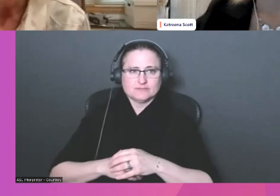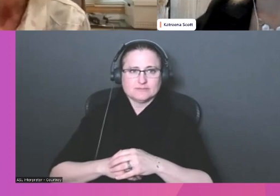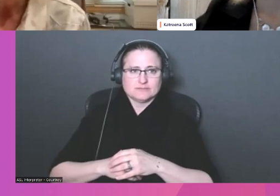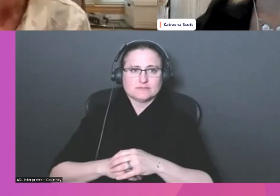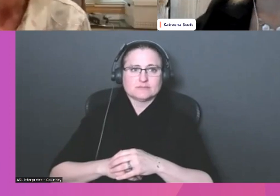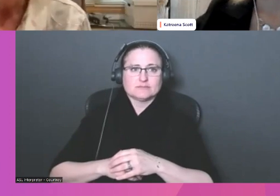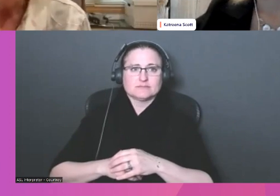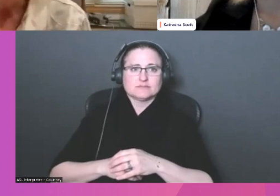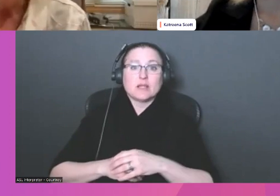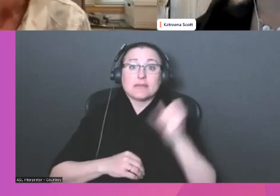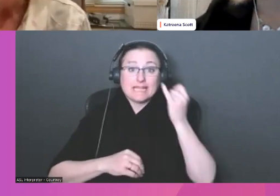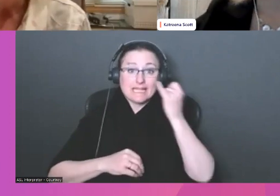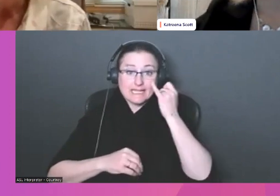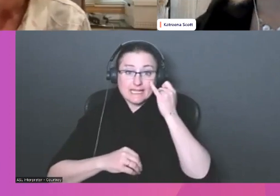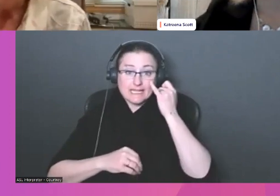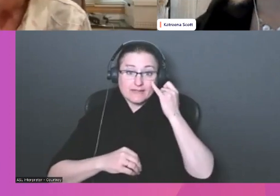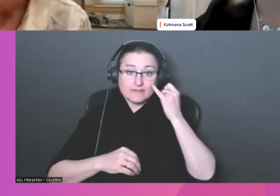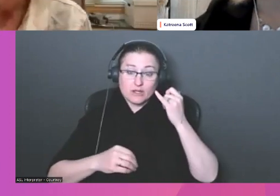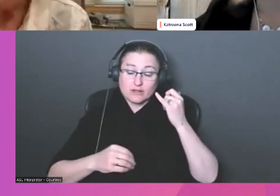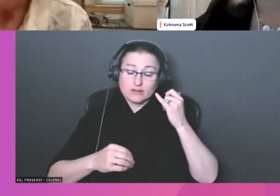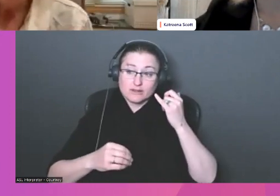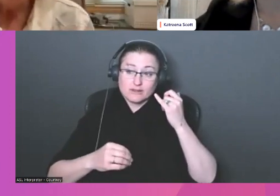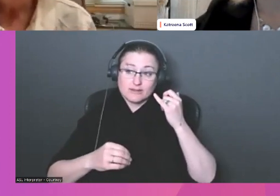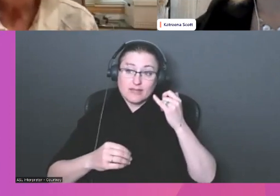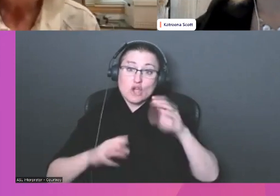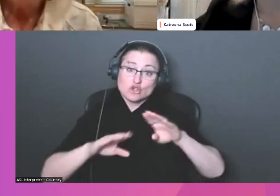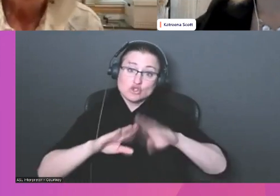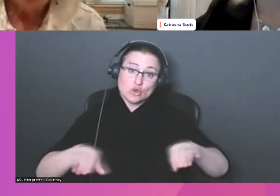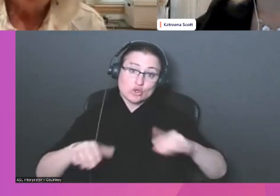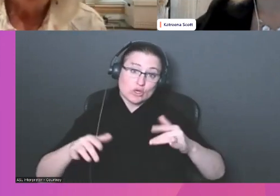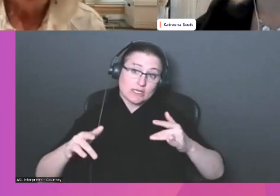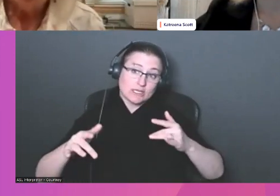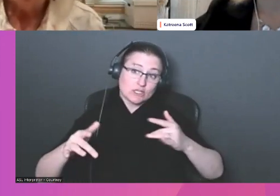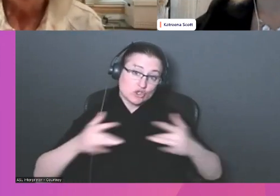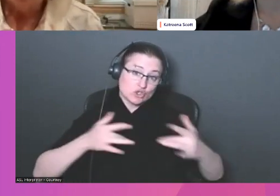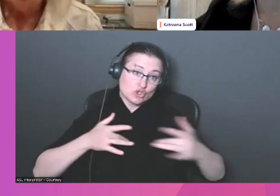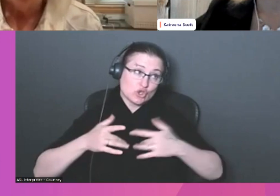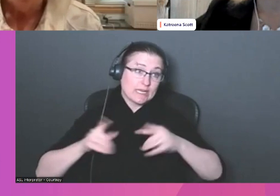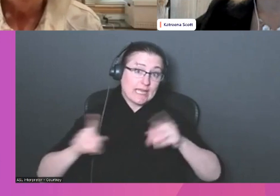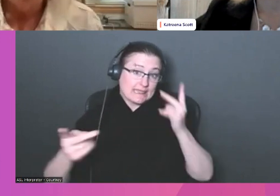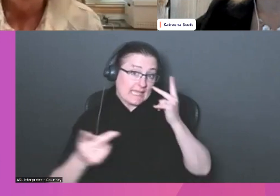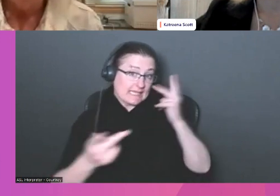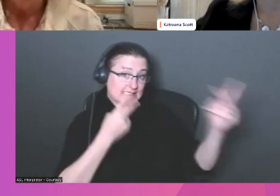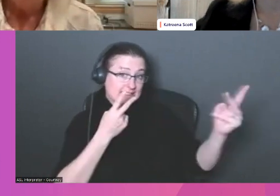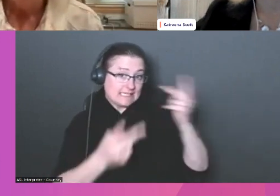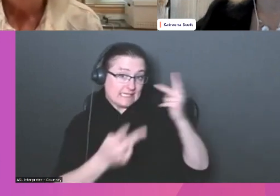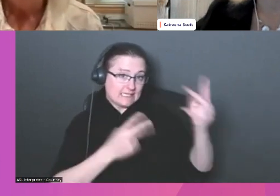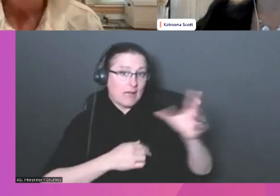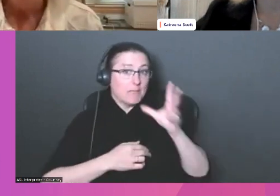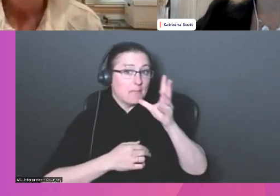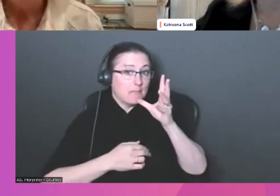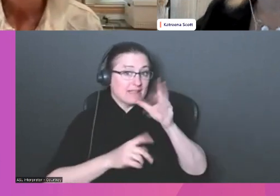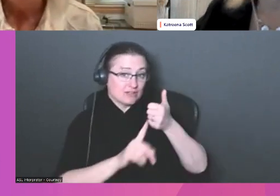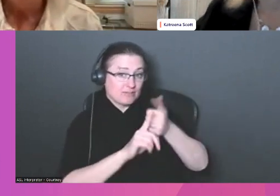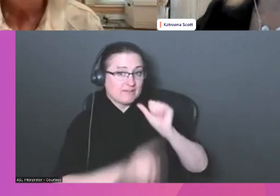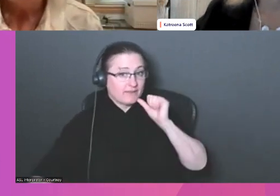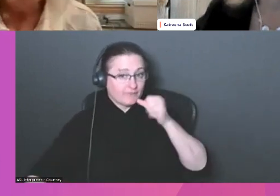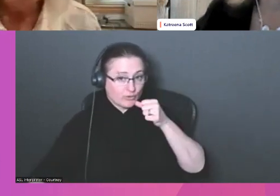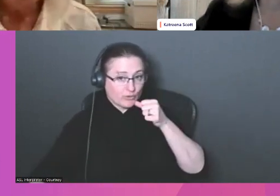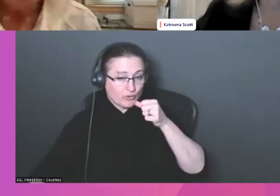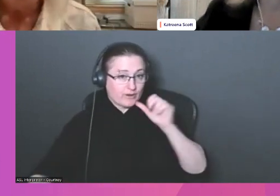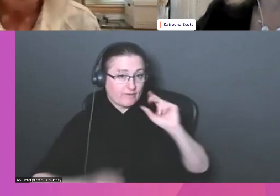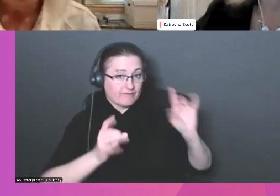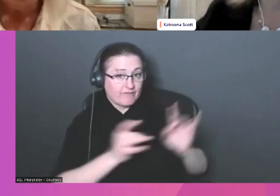Bon, ils vont un peu couvrir la question où on est inquiet pour les enfants, pour l'exposition, mais nous ne sommes